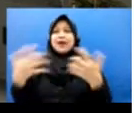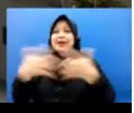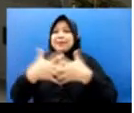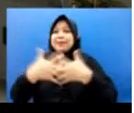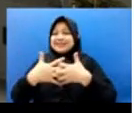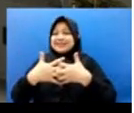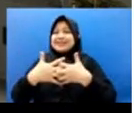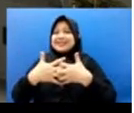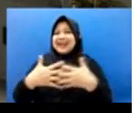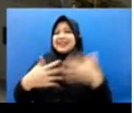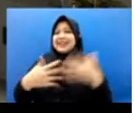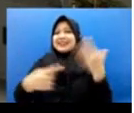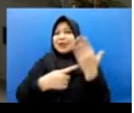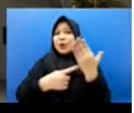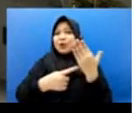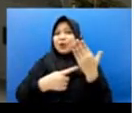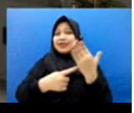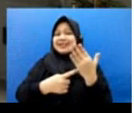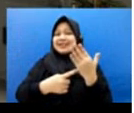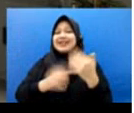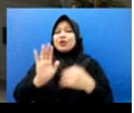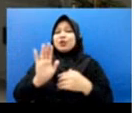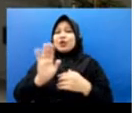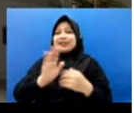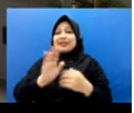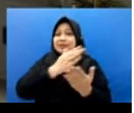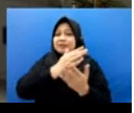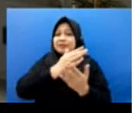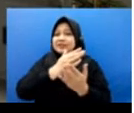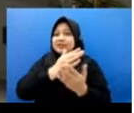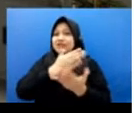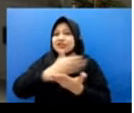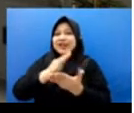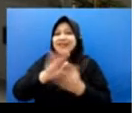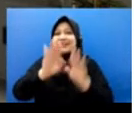bisa dibagikan melalui media sosial Bapak dan Ibu. Jangan lupa,